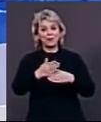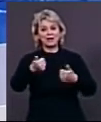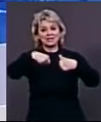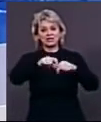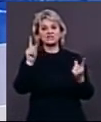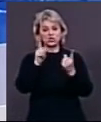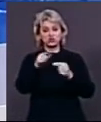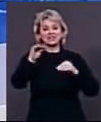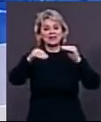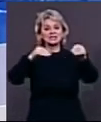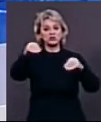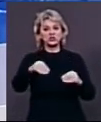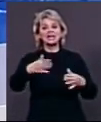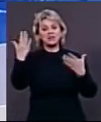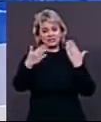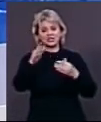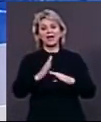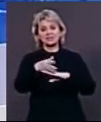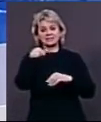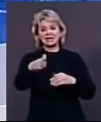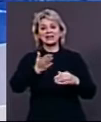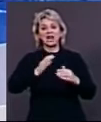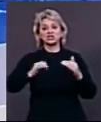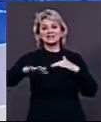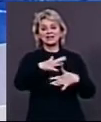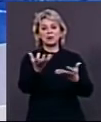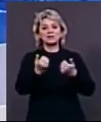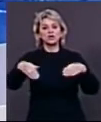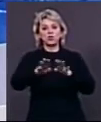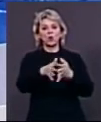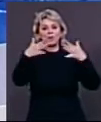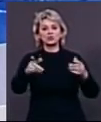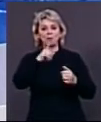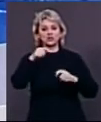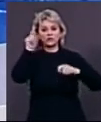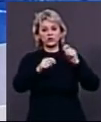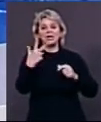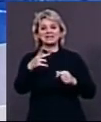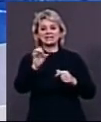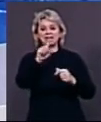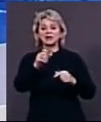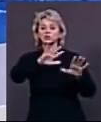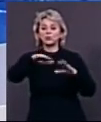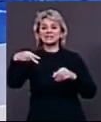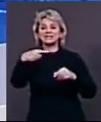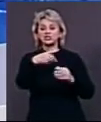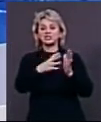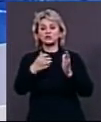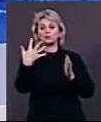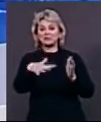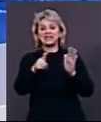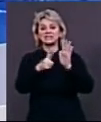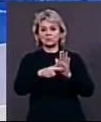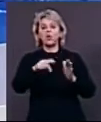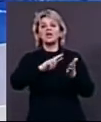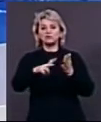организаторам встречать, размещать и развлекать гостей. Наша страна принимает такой масштабный молодежный форум уже третий раз после 1957